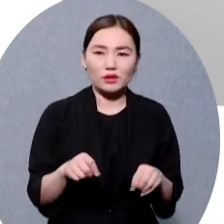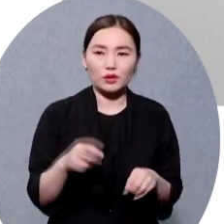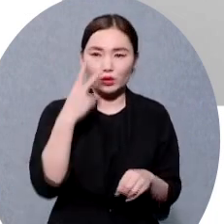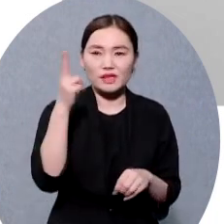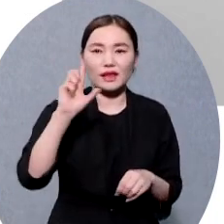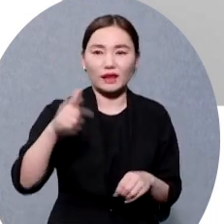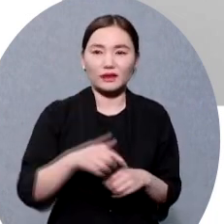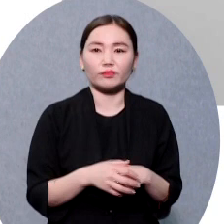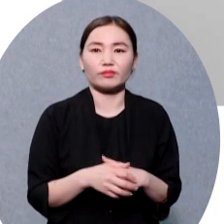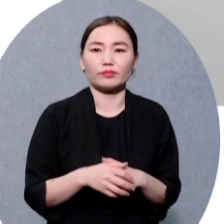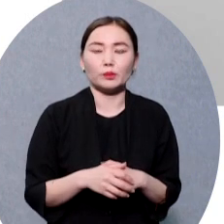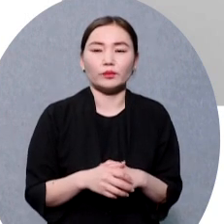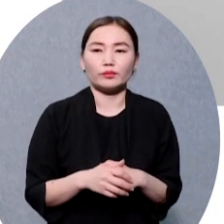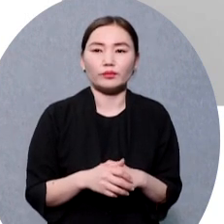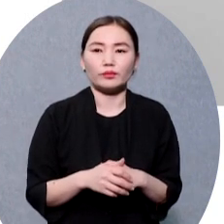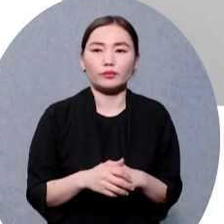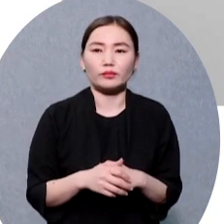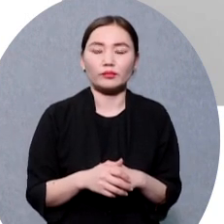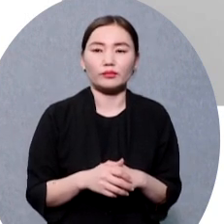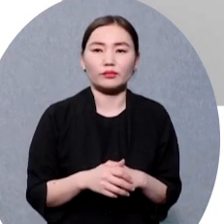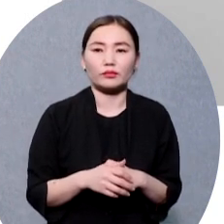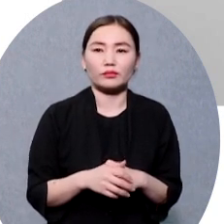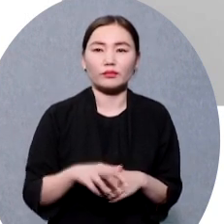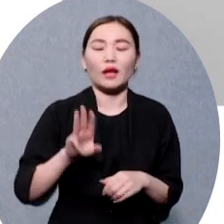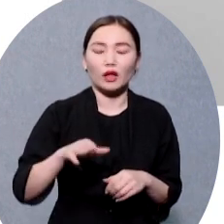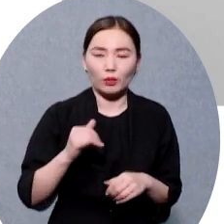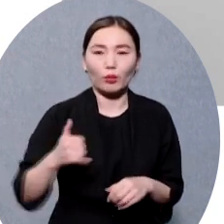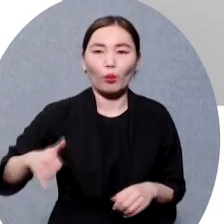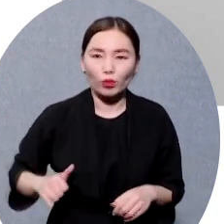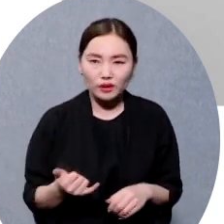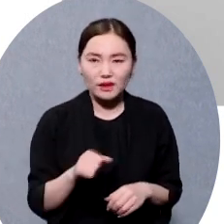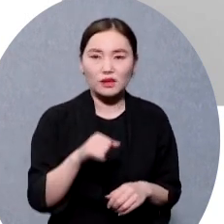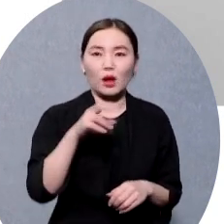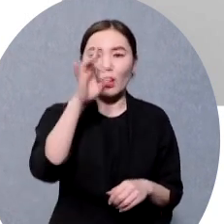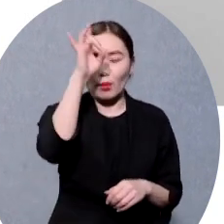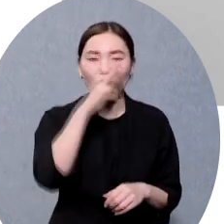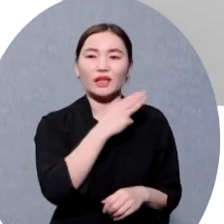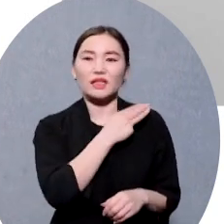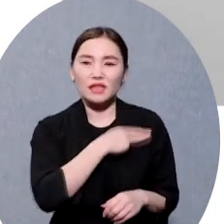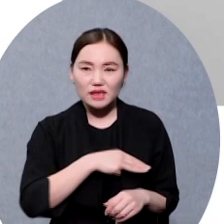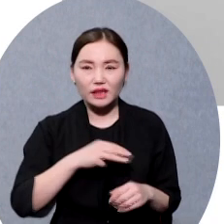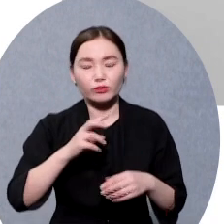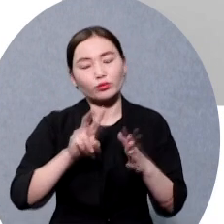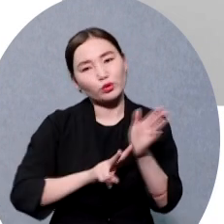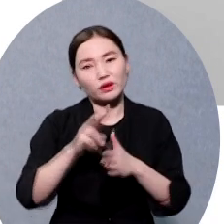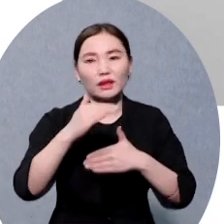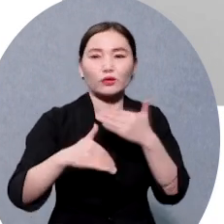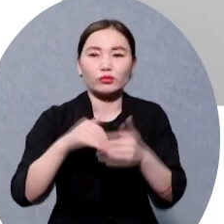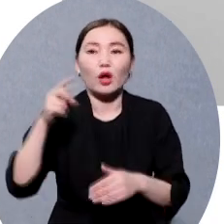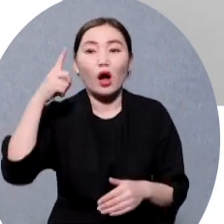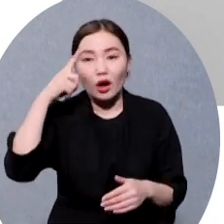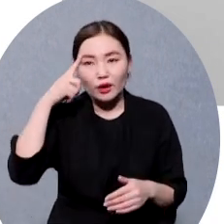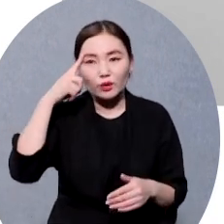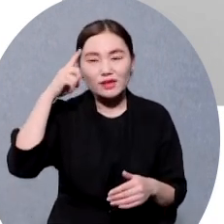гол арга бол шашин юм а гэдгийг тухайн үеийн одоо экстетсүүд одоо үтсэн байдаг. Тийм учраас бурхны шашныг